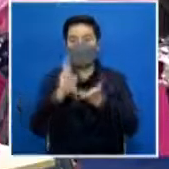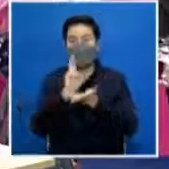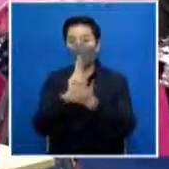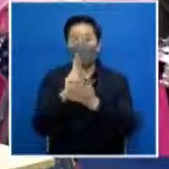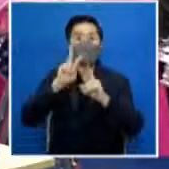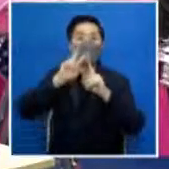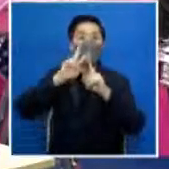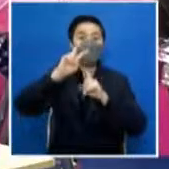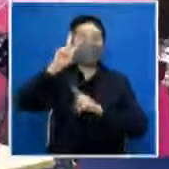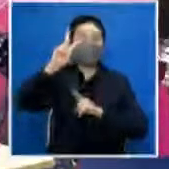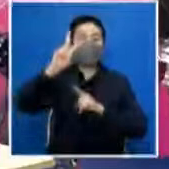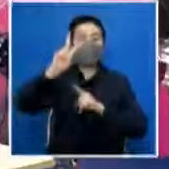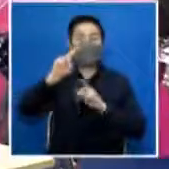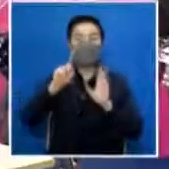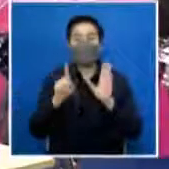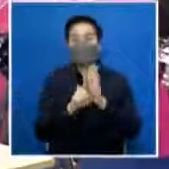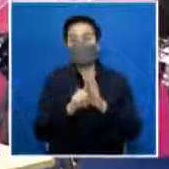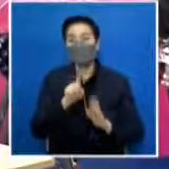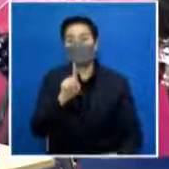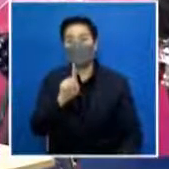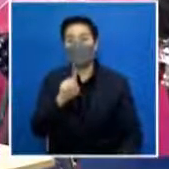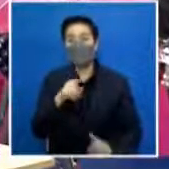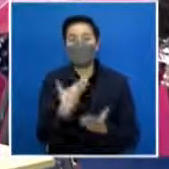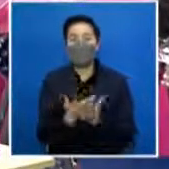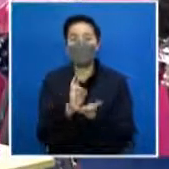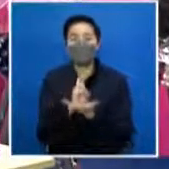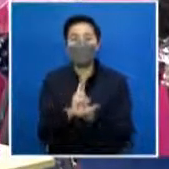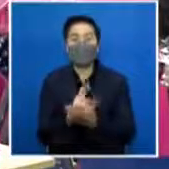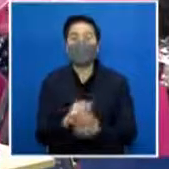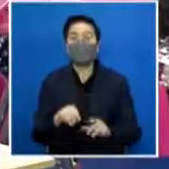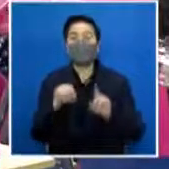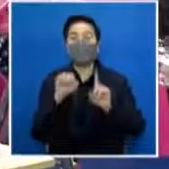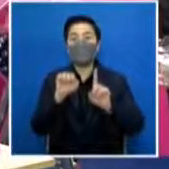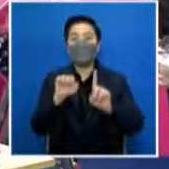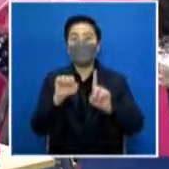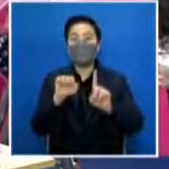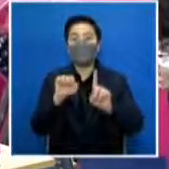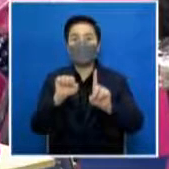ออกรางวัลอันดับที่2ออก1ครั้งเป็นเงิน 100,000 บาท